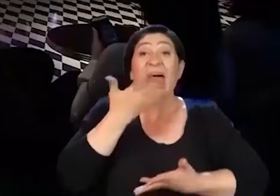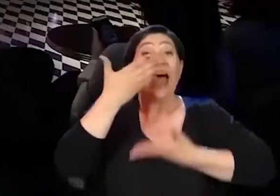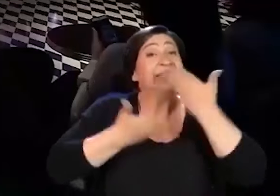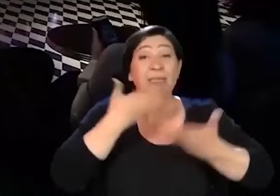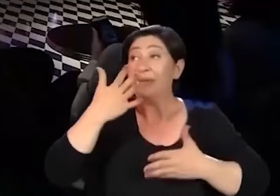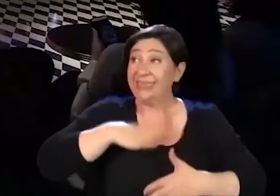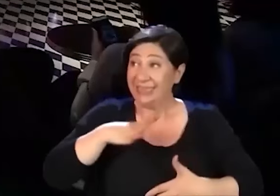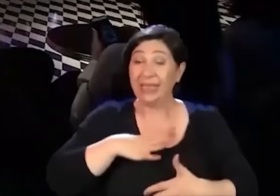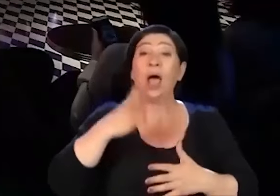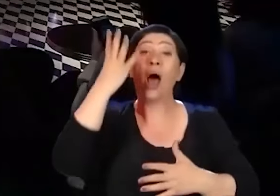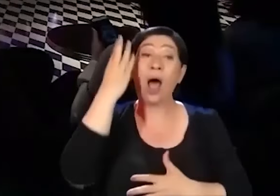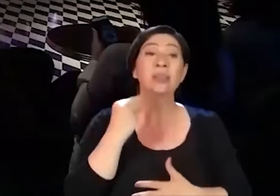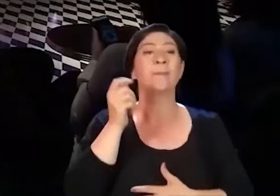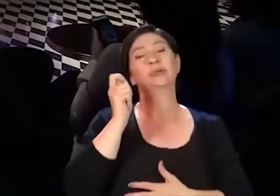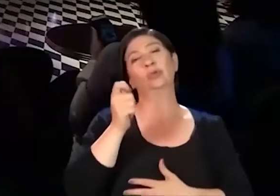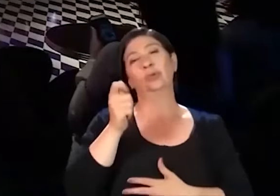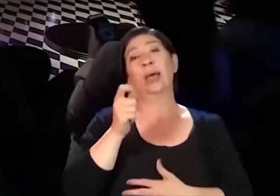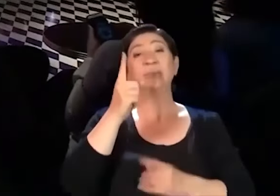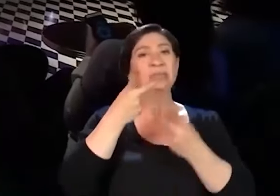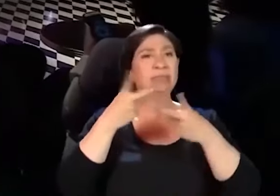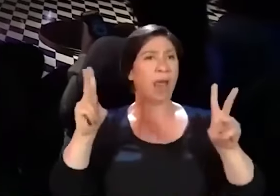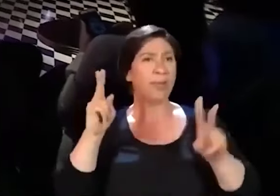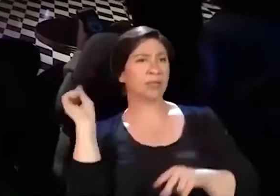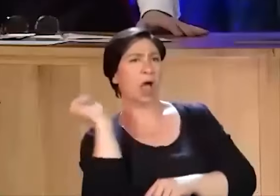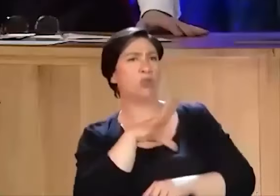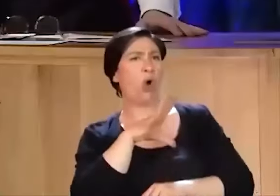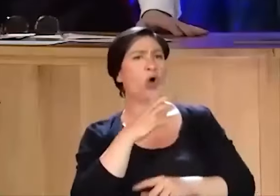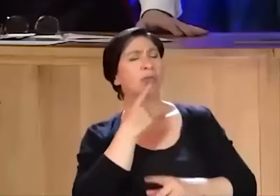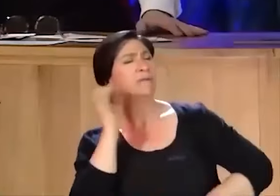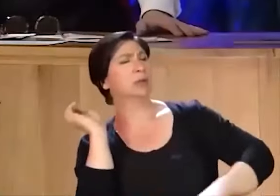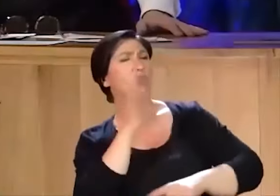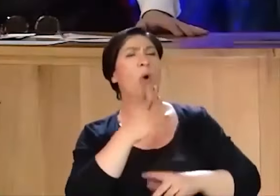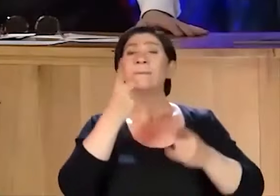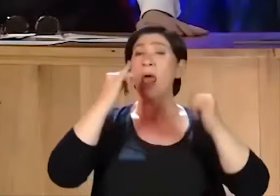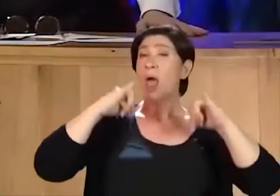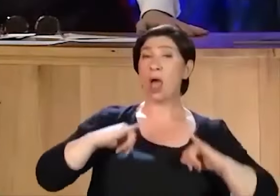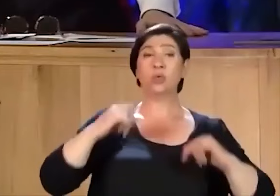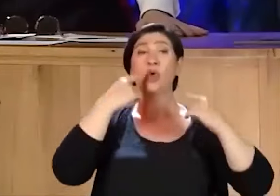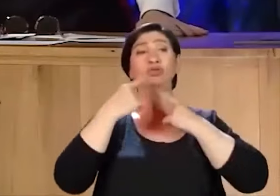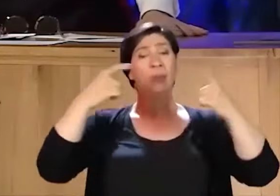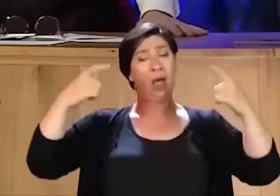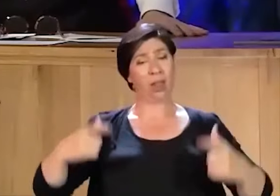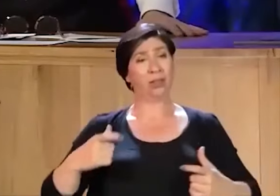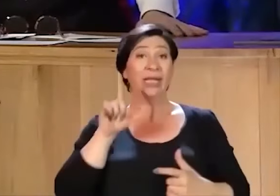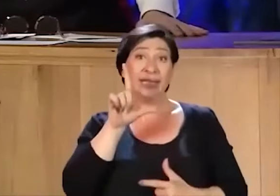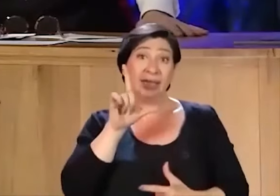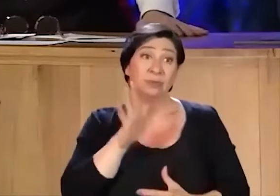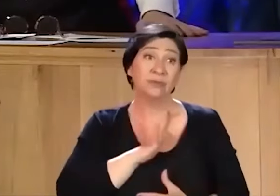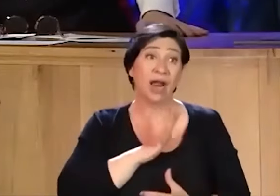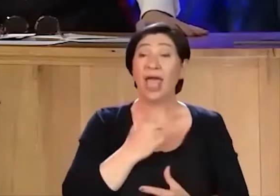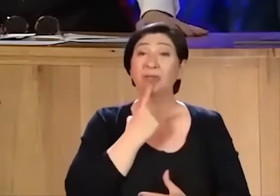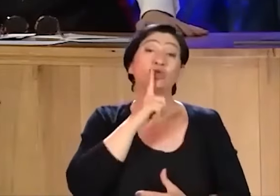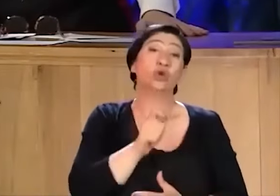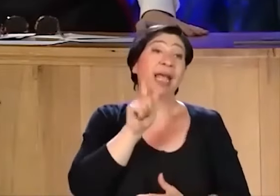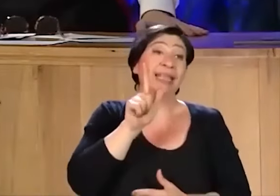anlatılmaya çalıştığını anlamak zorunda. Çünkü bir serbest atış, bir rahat konuşma alanı ve ihtiyacımız var Ekşi Sözlüğe